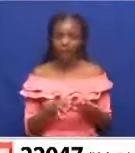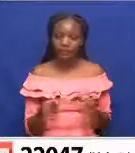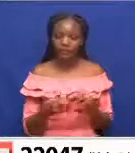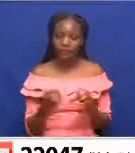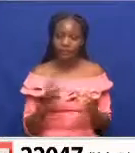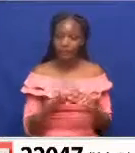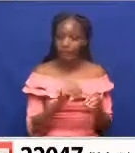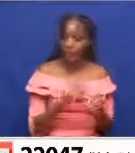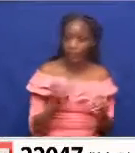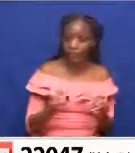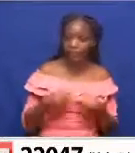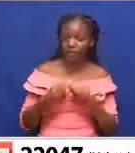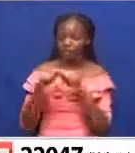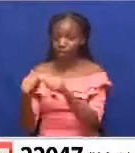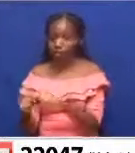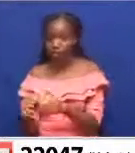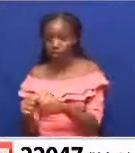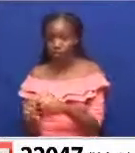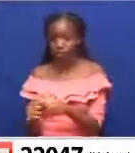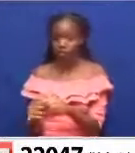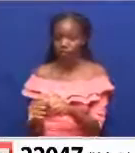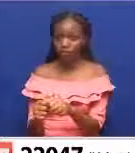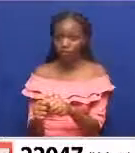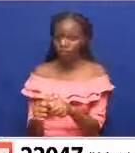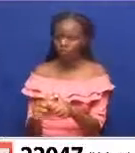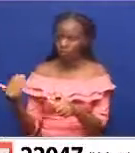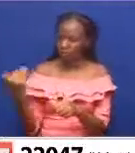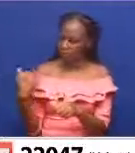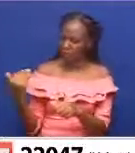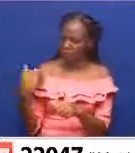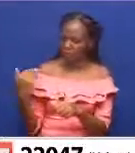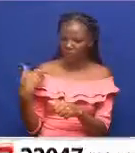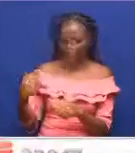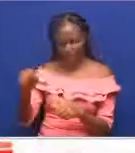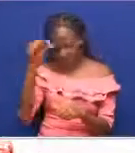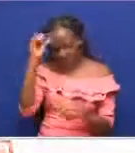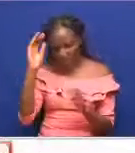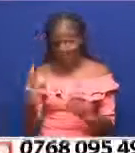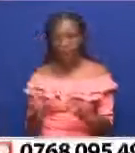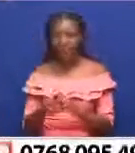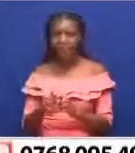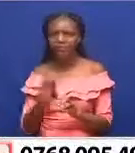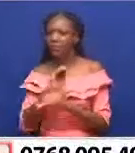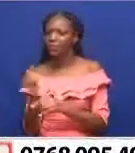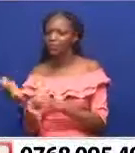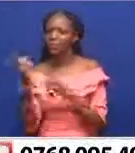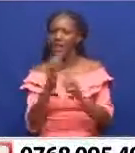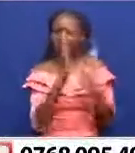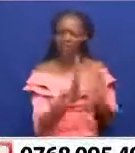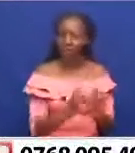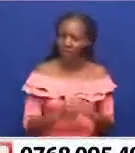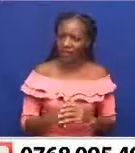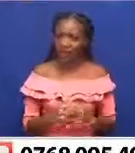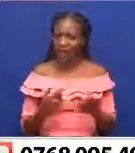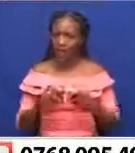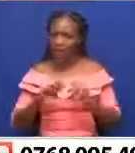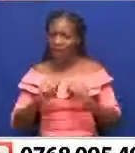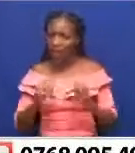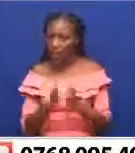has continued to summon governors to appear fiscally despite a consensus with the